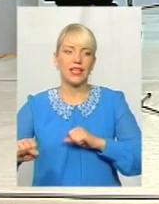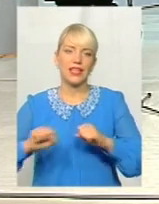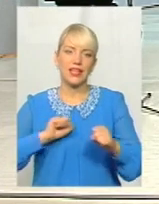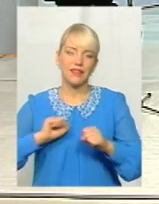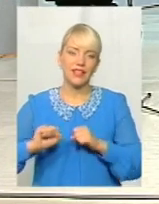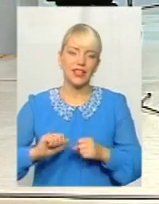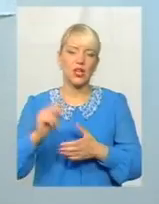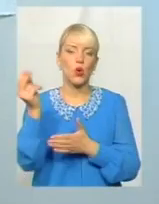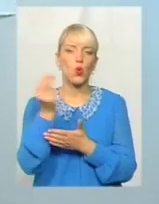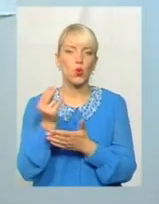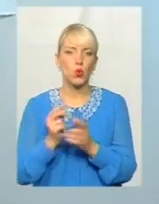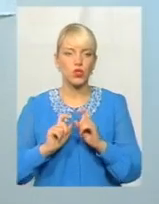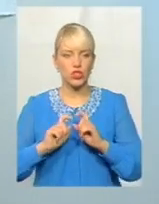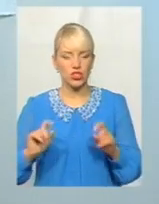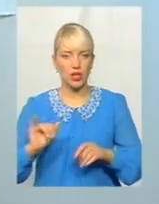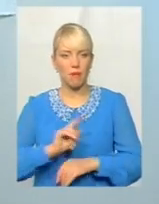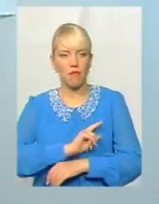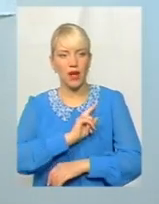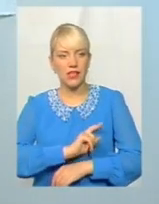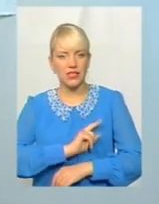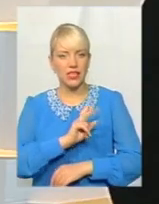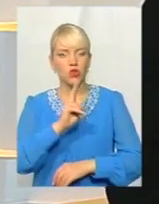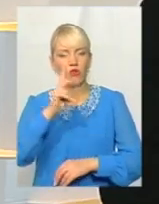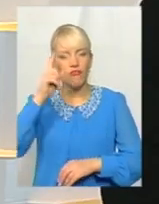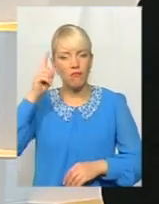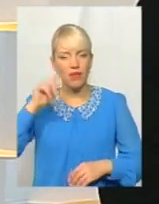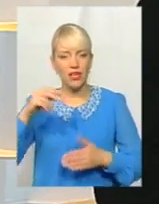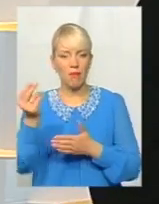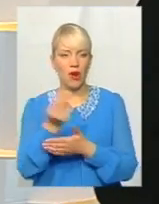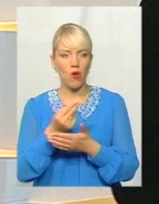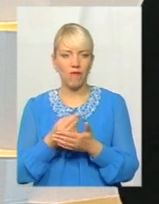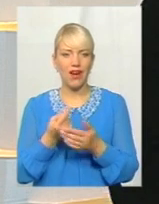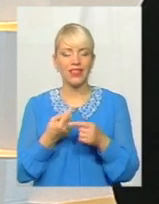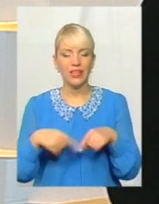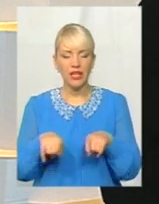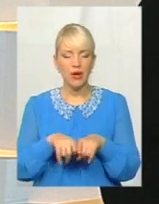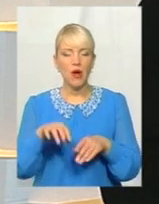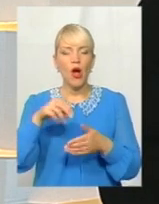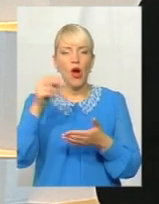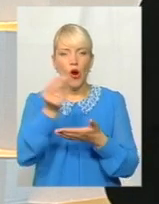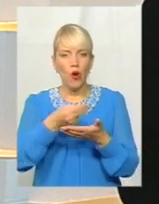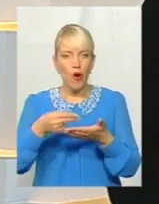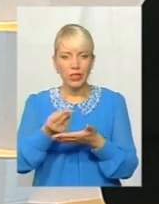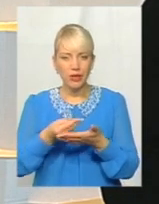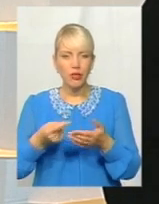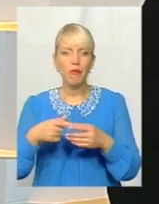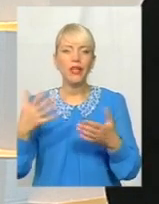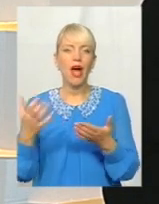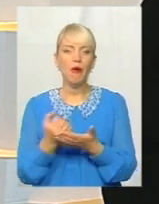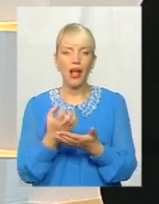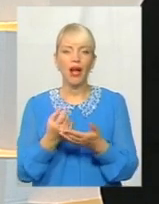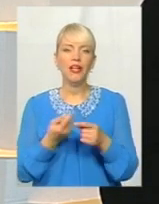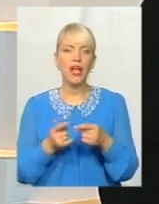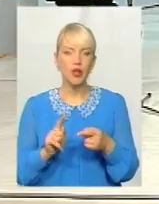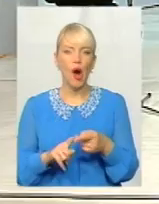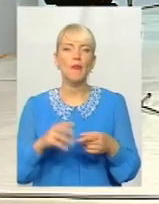художніх шкіл, майстри, просто які вміють малювати цим розписом, заробляти на цьому гроші і тим самим